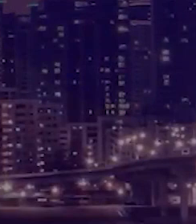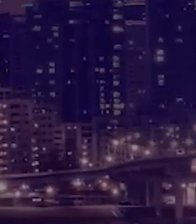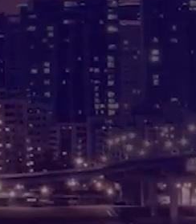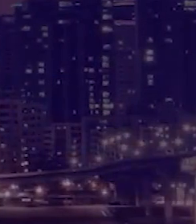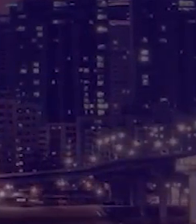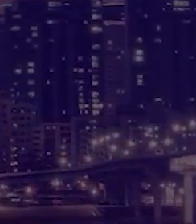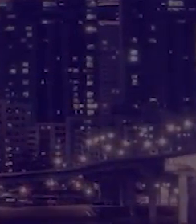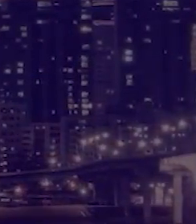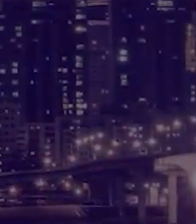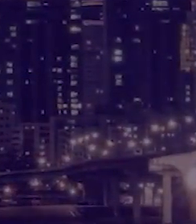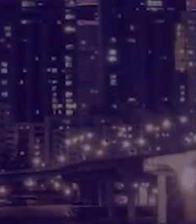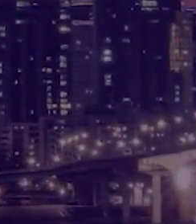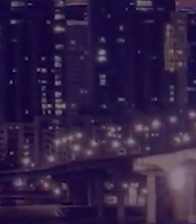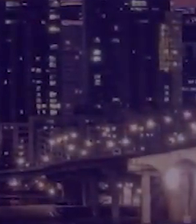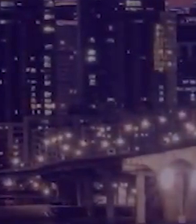I